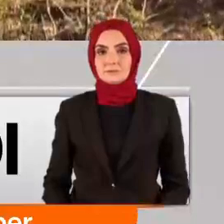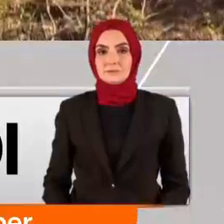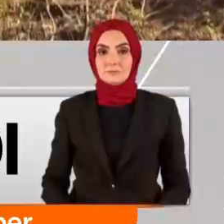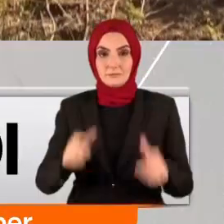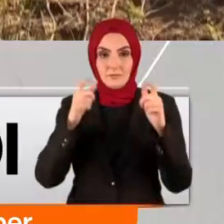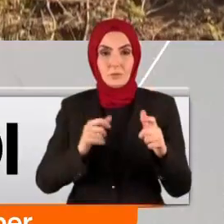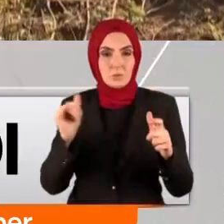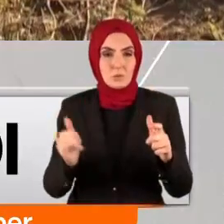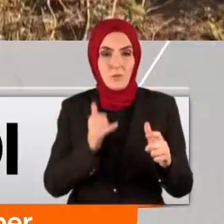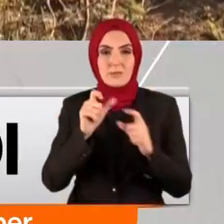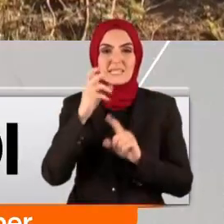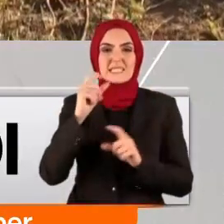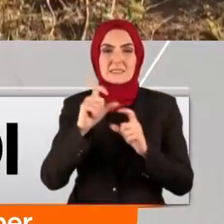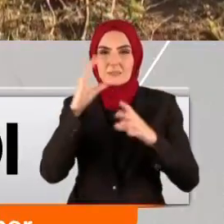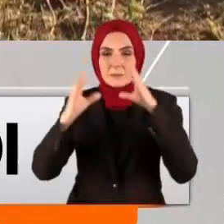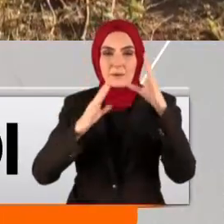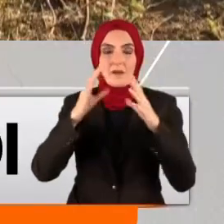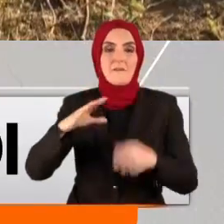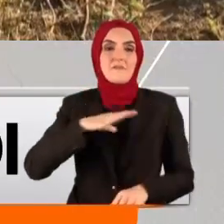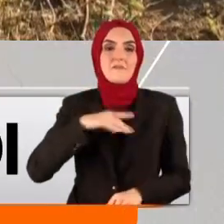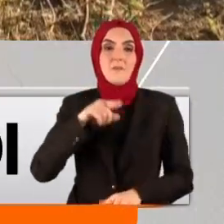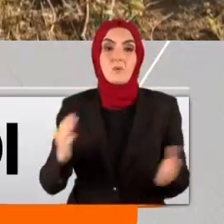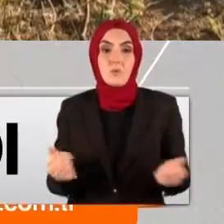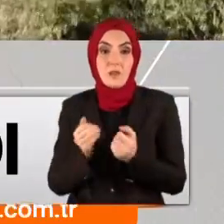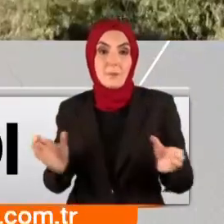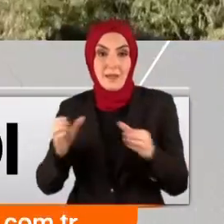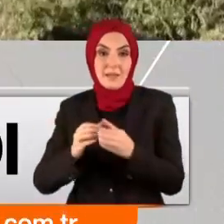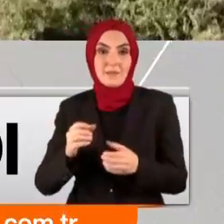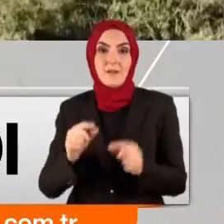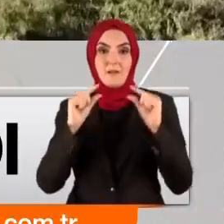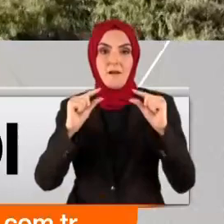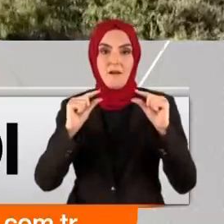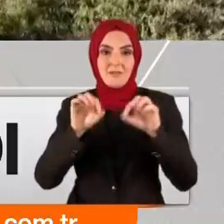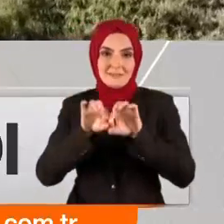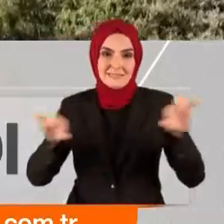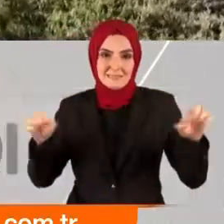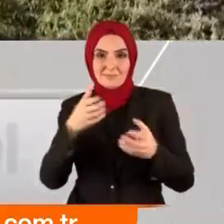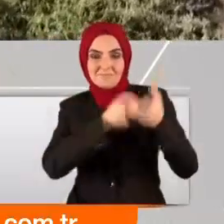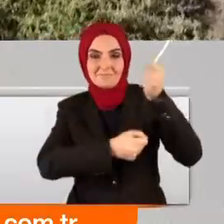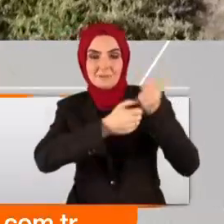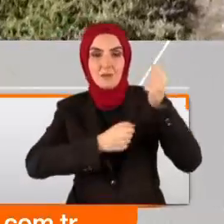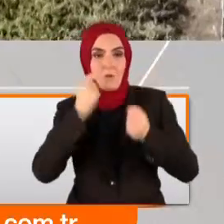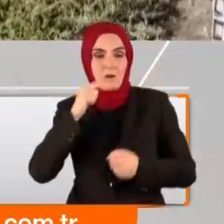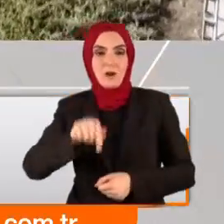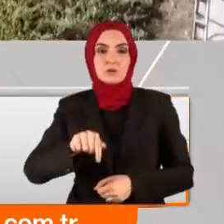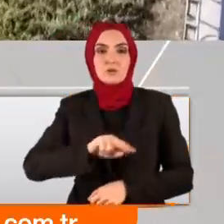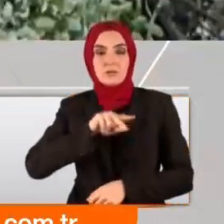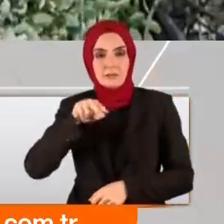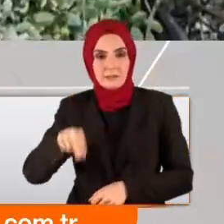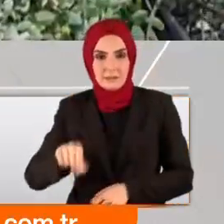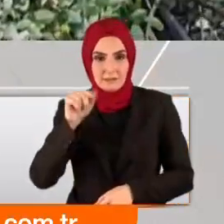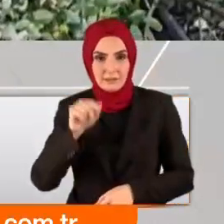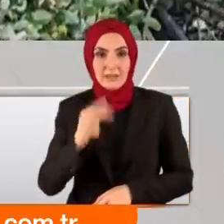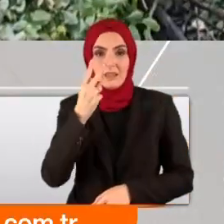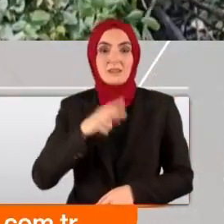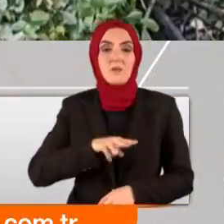Bölgede yoğun sis vardı. Kurtarma ekipleri halat yardımıyla aşağıya indi. İki yolcunun can verdiği kazada 14 yaralı vardı. Sıkıştıkları